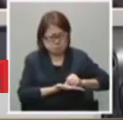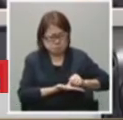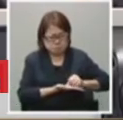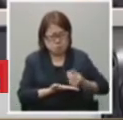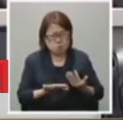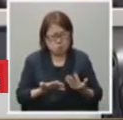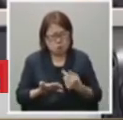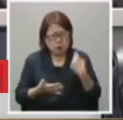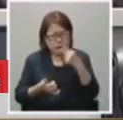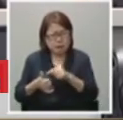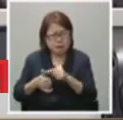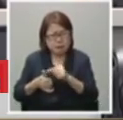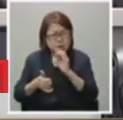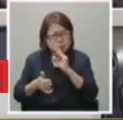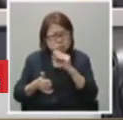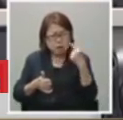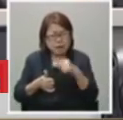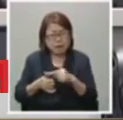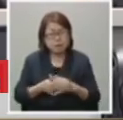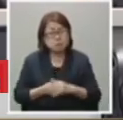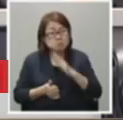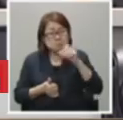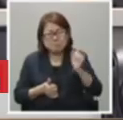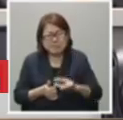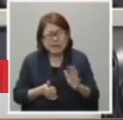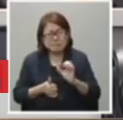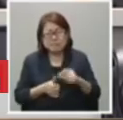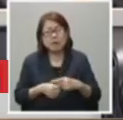ใครเป็นคนพูดและถ้าไม่ใช่เถียงผมม